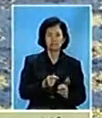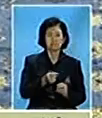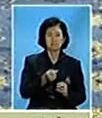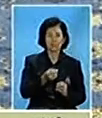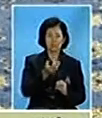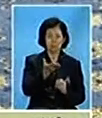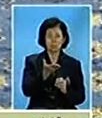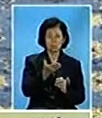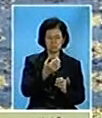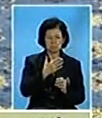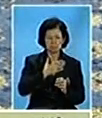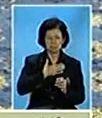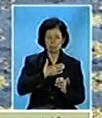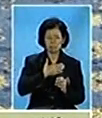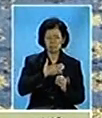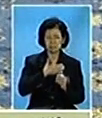สับสน